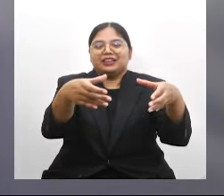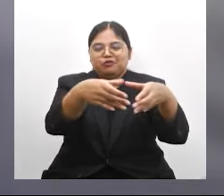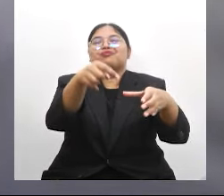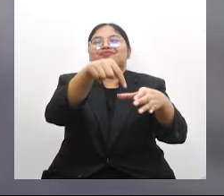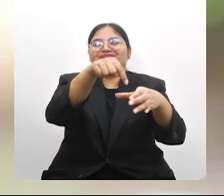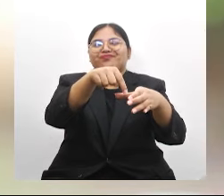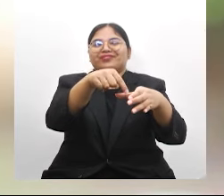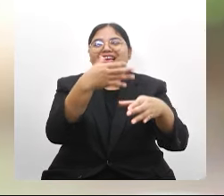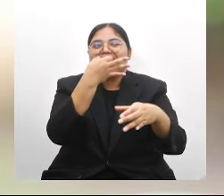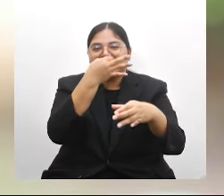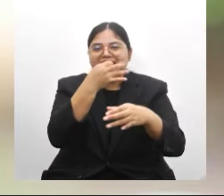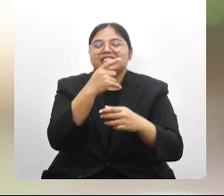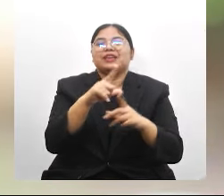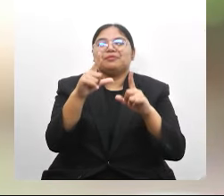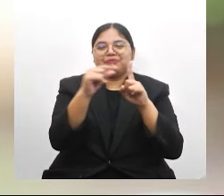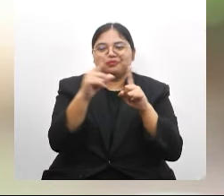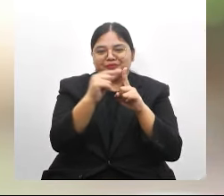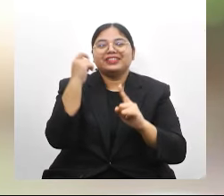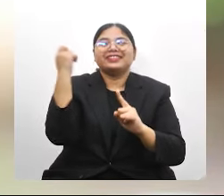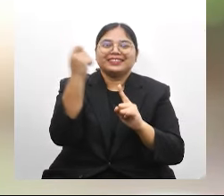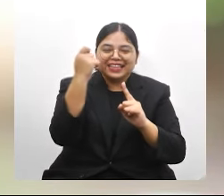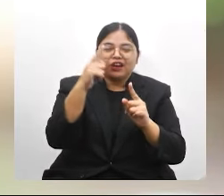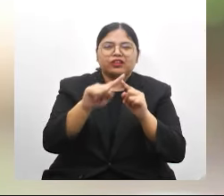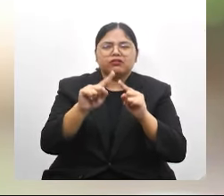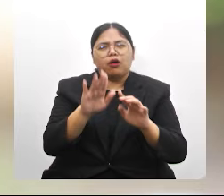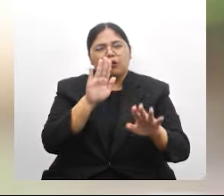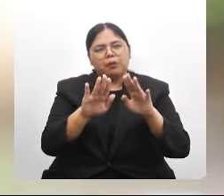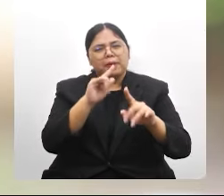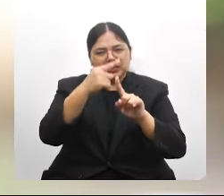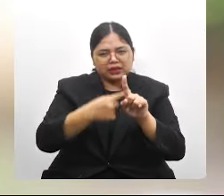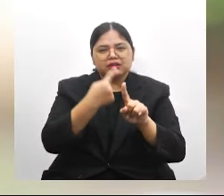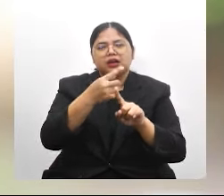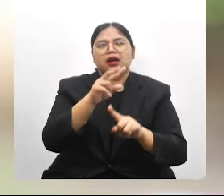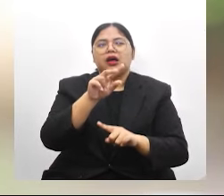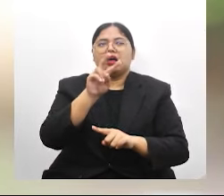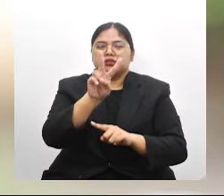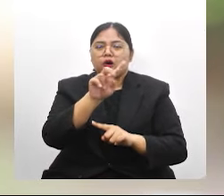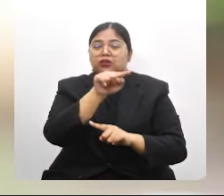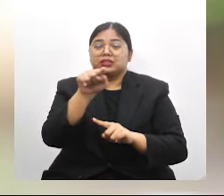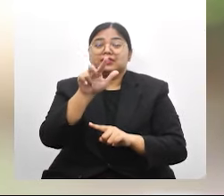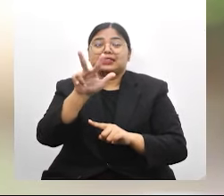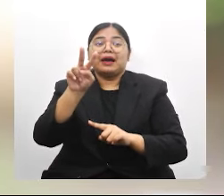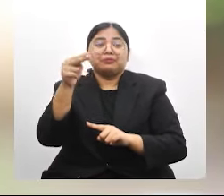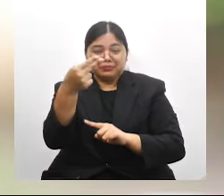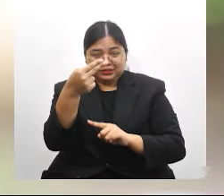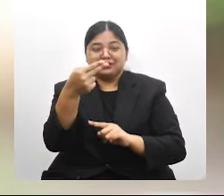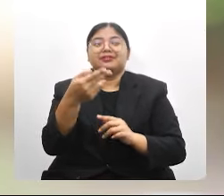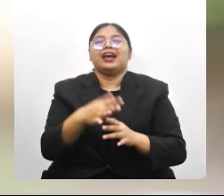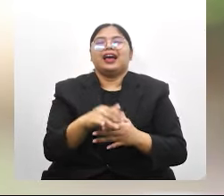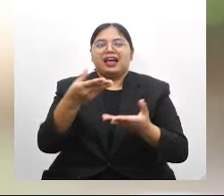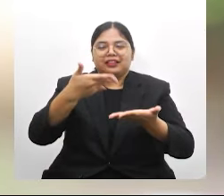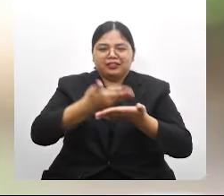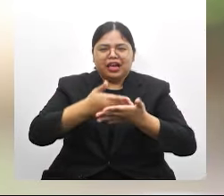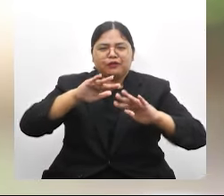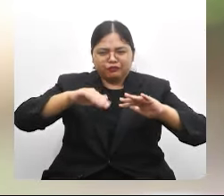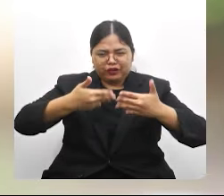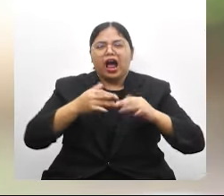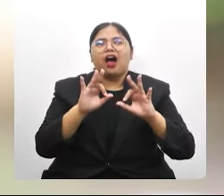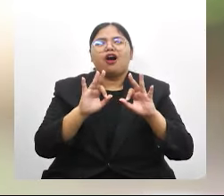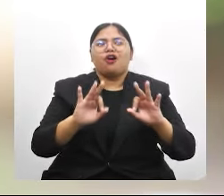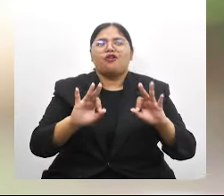อาชีพมรุเทศจริงๆก็อ่าเดือนเนี่ประมาณอย่างน้อย 2-3 ,000บาทครับซึ่งจะเป็นรายได้ที่อ่าค่อนข้างเ่อ